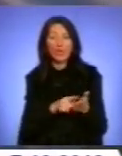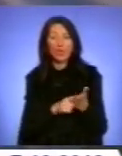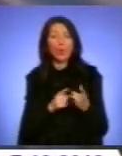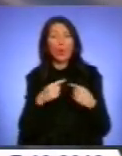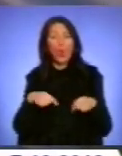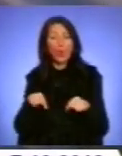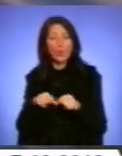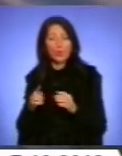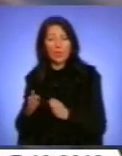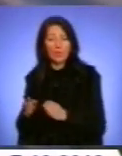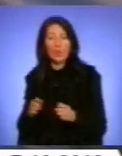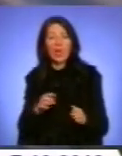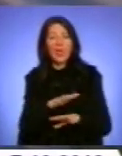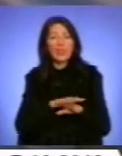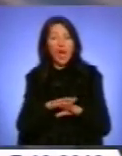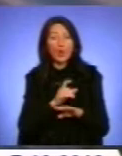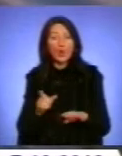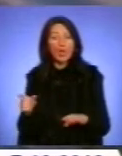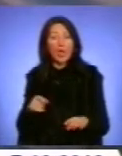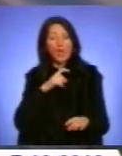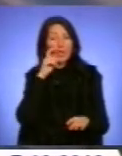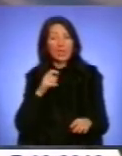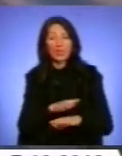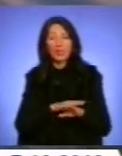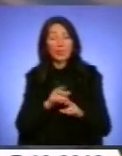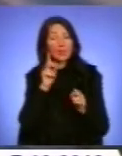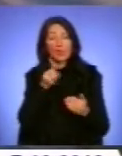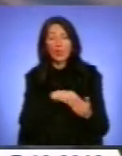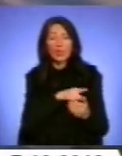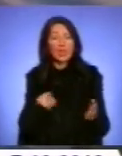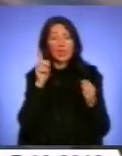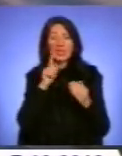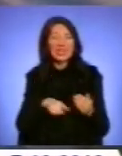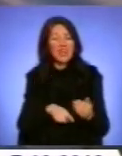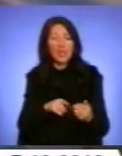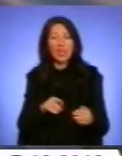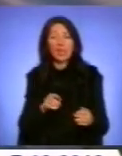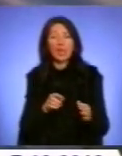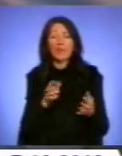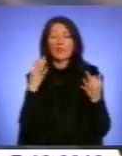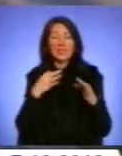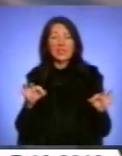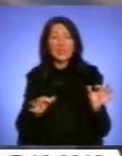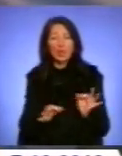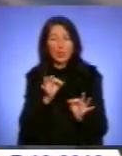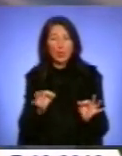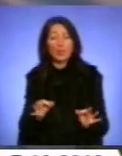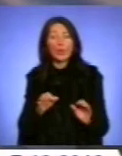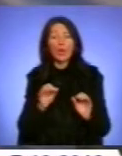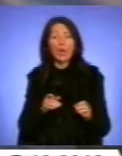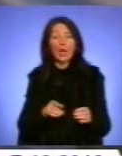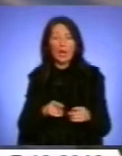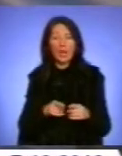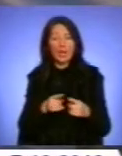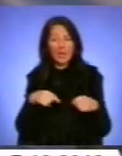жаль, народ в Україні та суспільство не довіряють і не вірять в незалежність судової гілки влади. А в будь-якій країні дуже